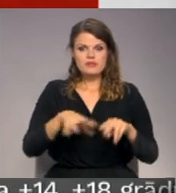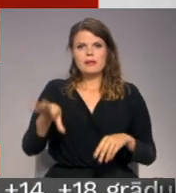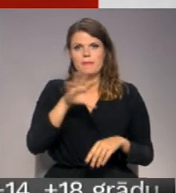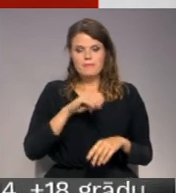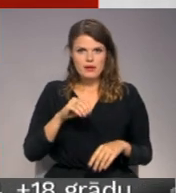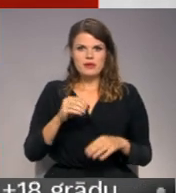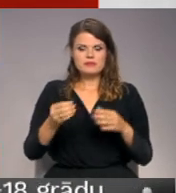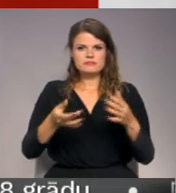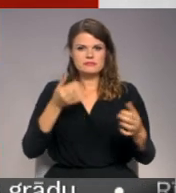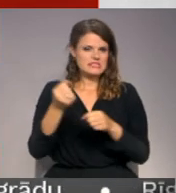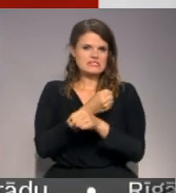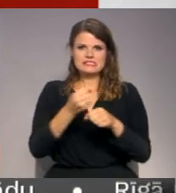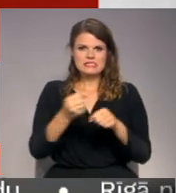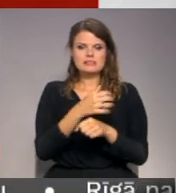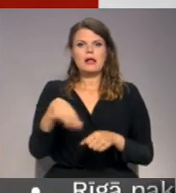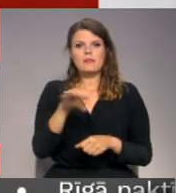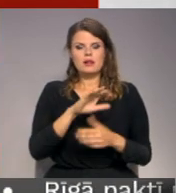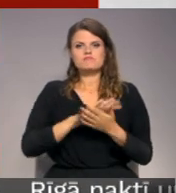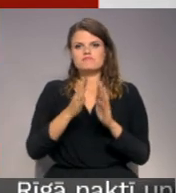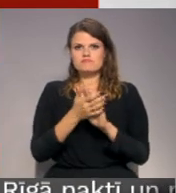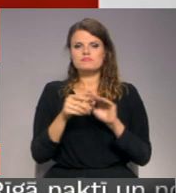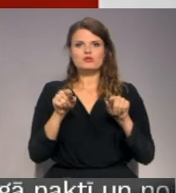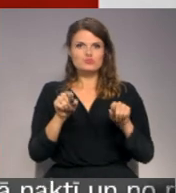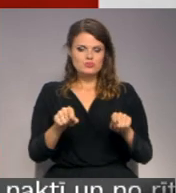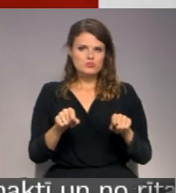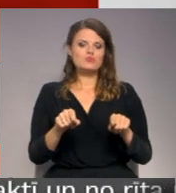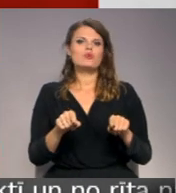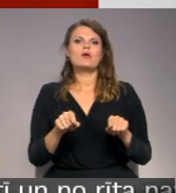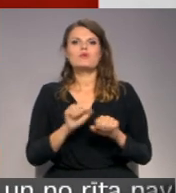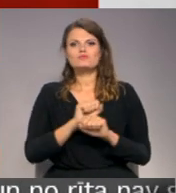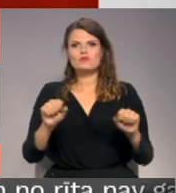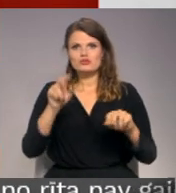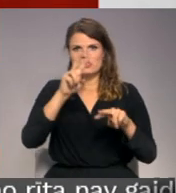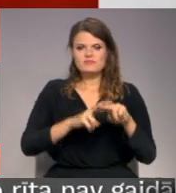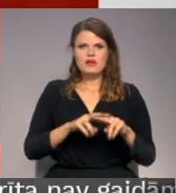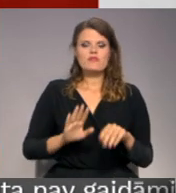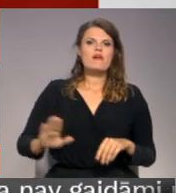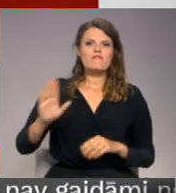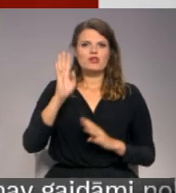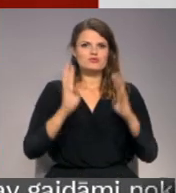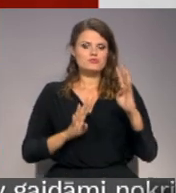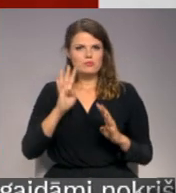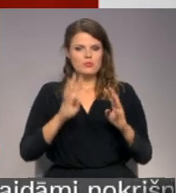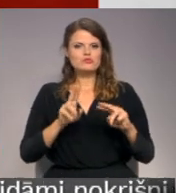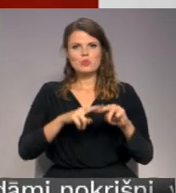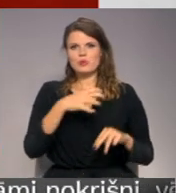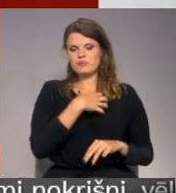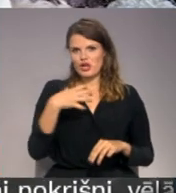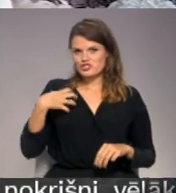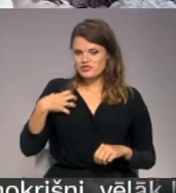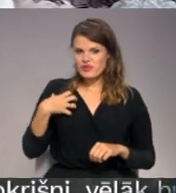viņu iznīcinām. Mēs esam saskaņojuši šīs te drošās vietas ar valsts mežiem, kā arī ar